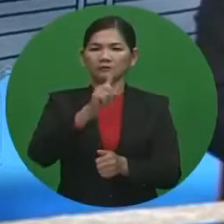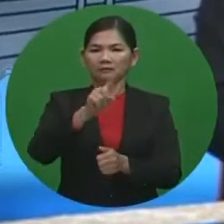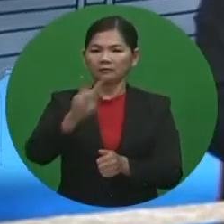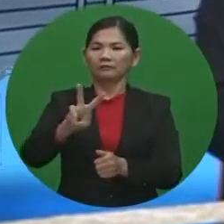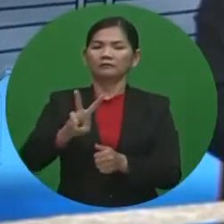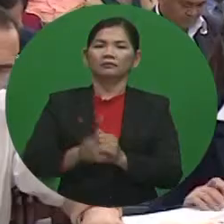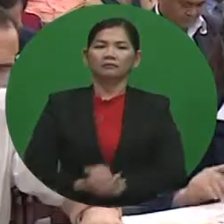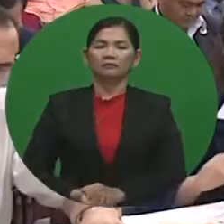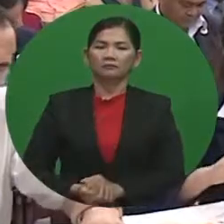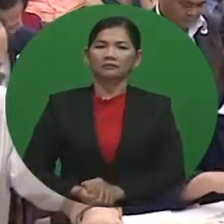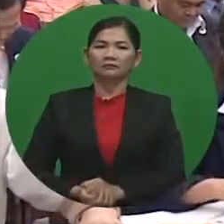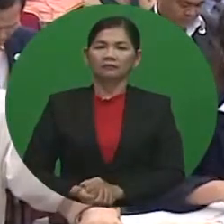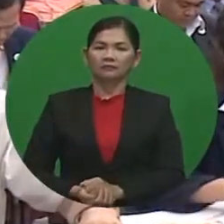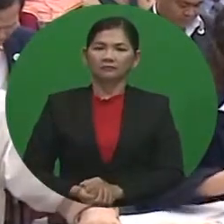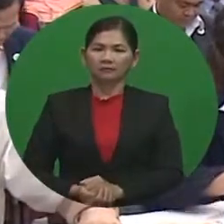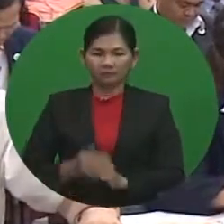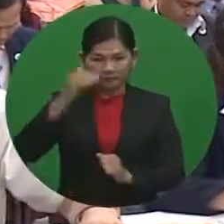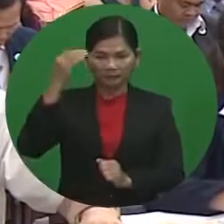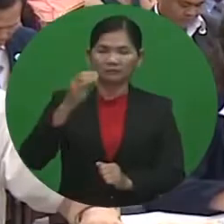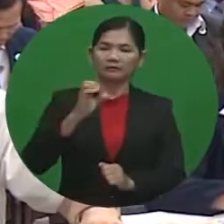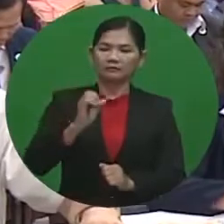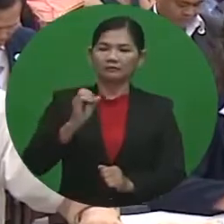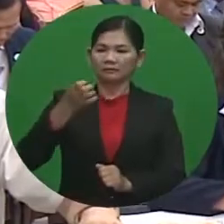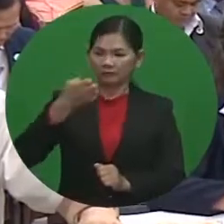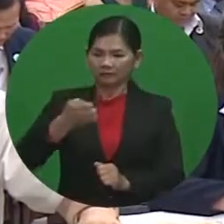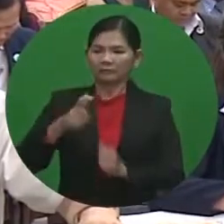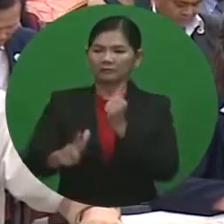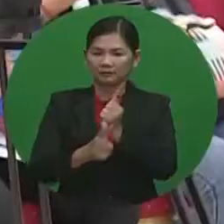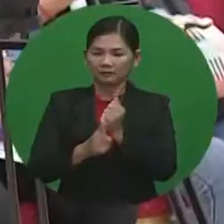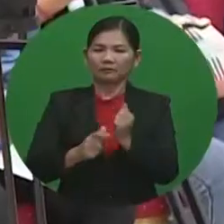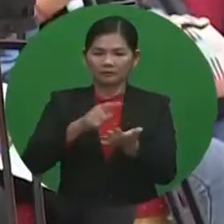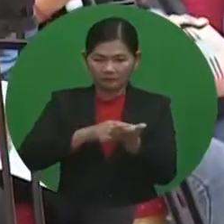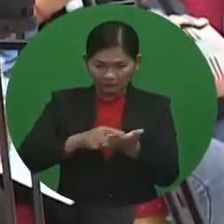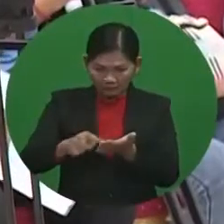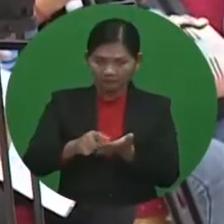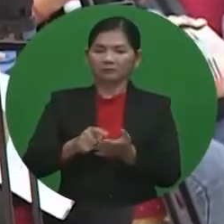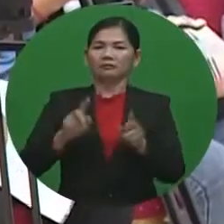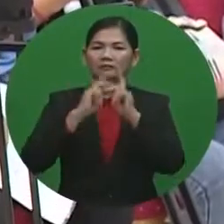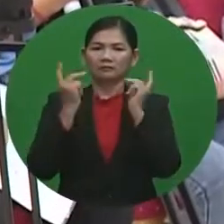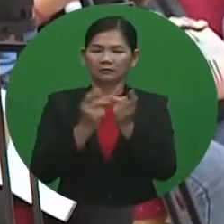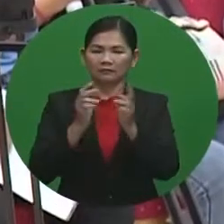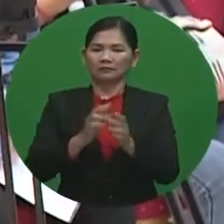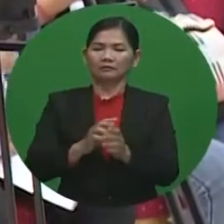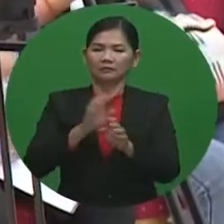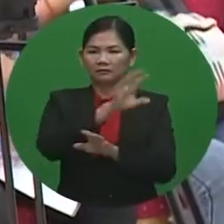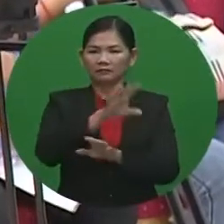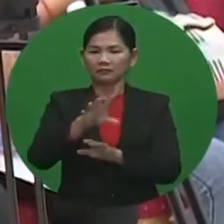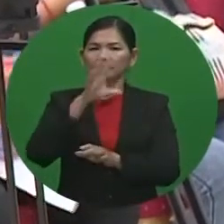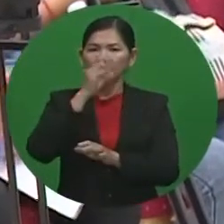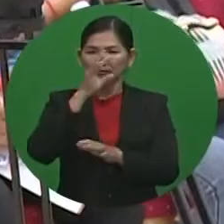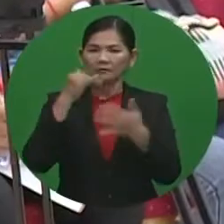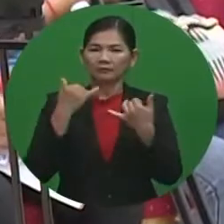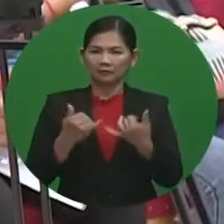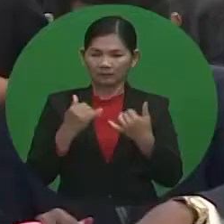13 លោកលីប៊ុនឆៃអគ្គនាយករងបេធីក្រុបនិងជាប្រធានគណៈគ្រប់គ្រងនាយកសាខាបានមានប្រសាសន៍